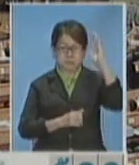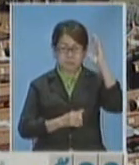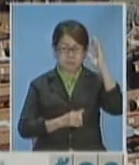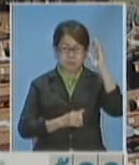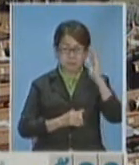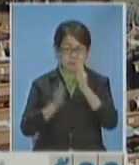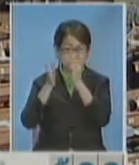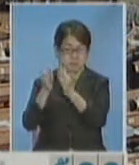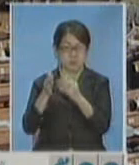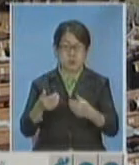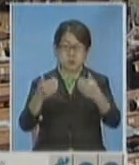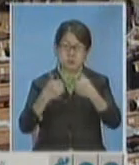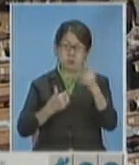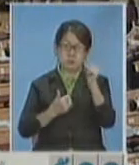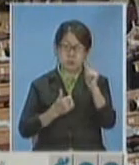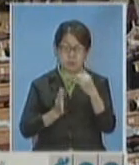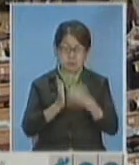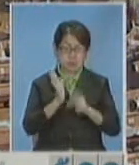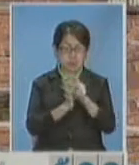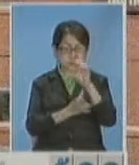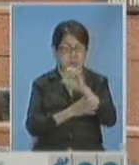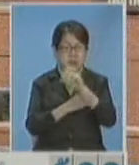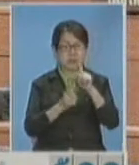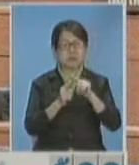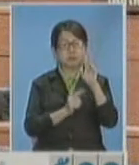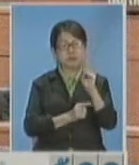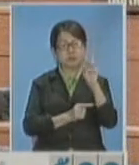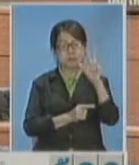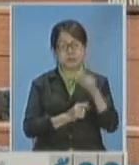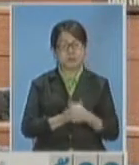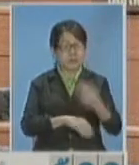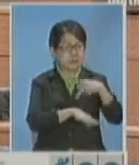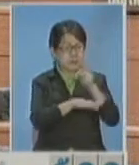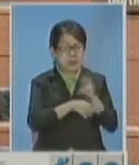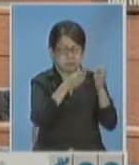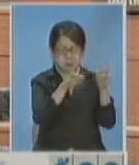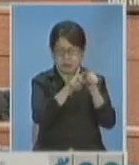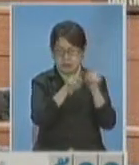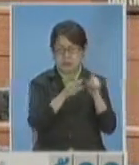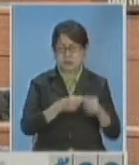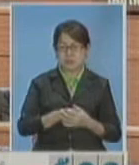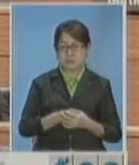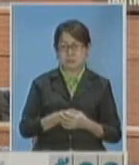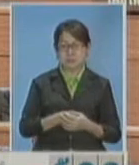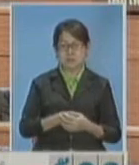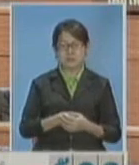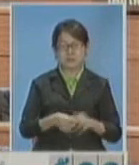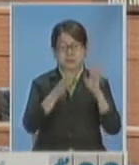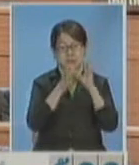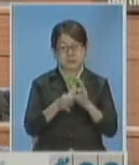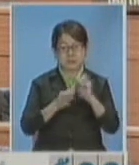พิงตามข้อที่63ประท้วงคำวินิจฉัยท่านประธานด้วยนะครับในประเด็น